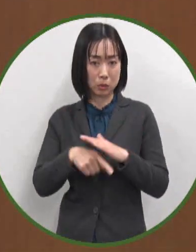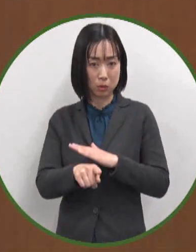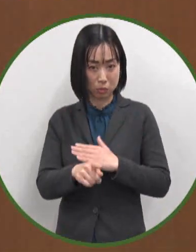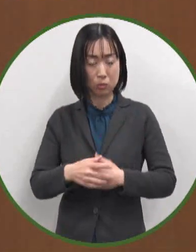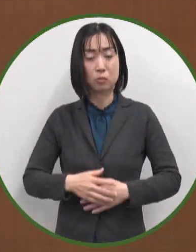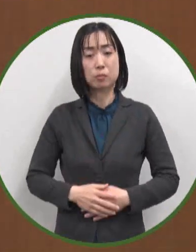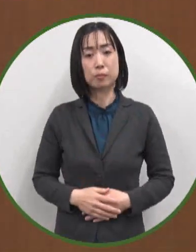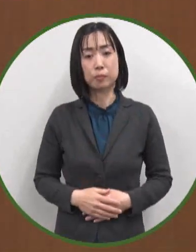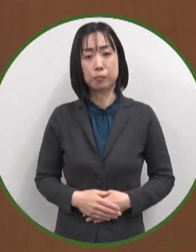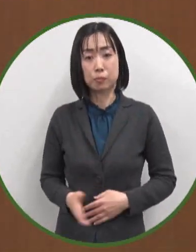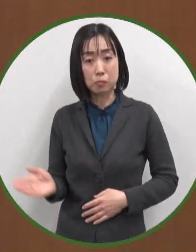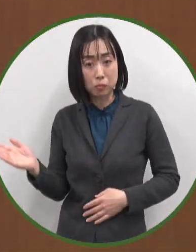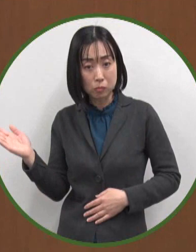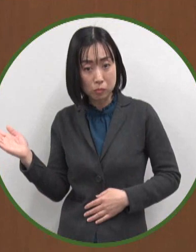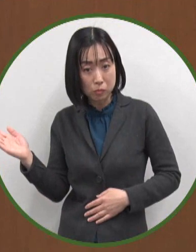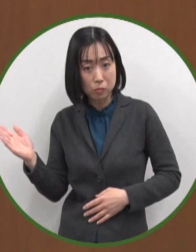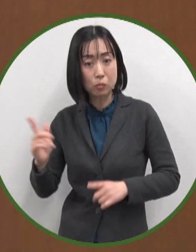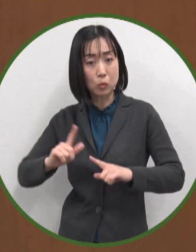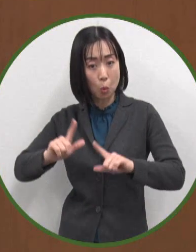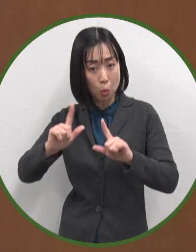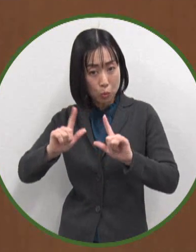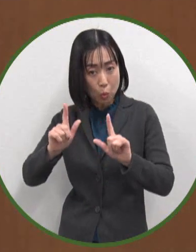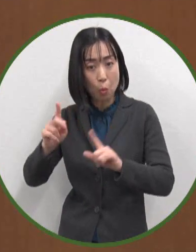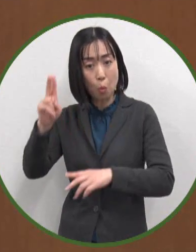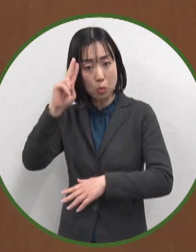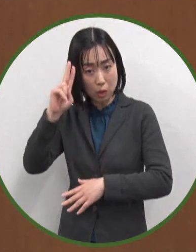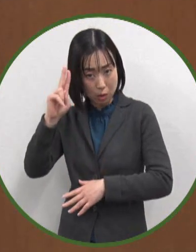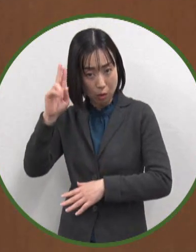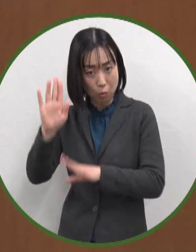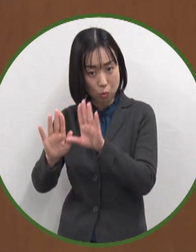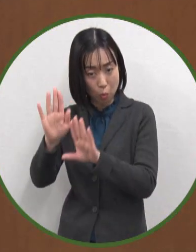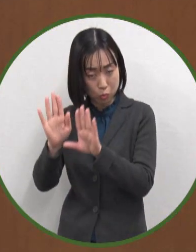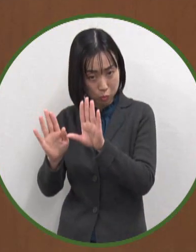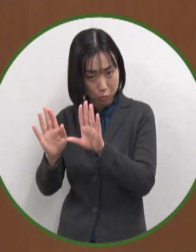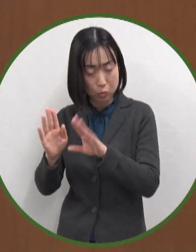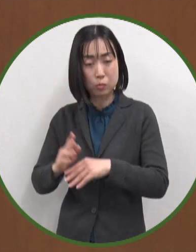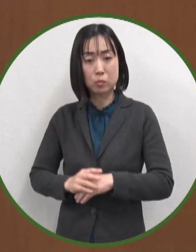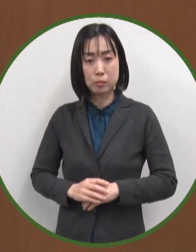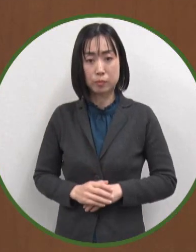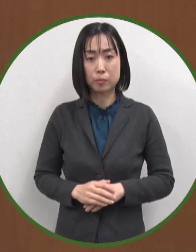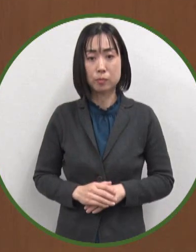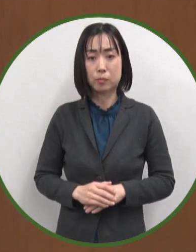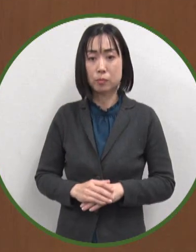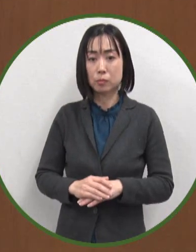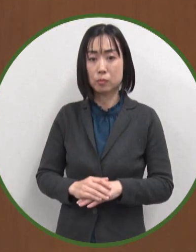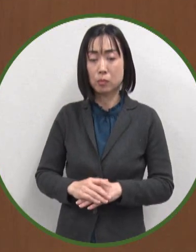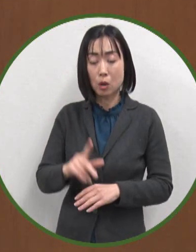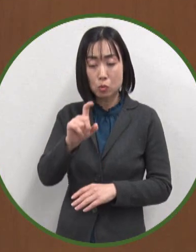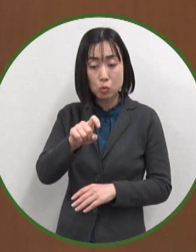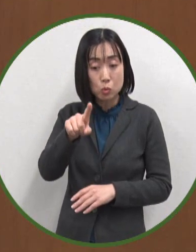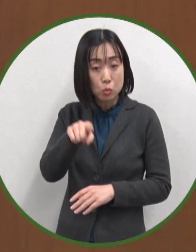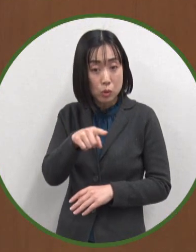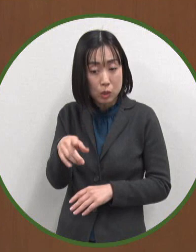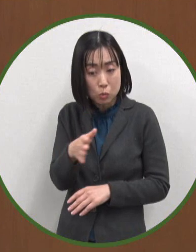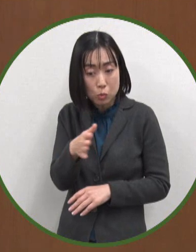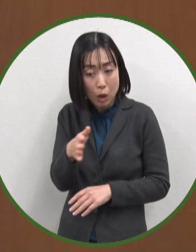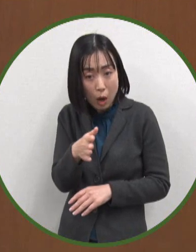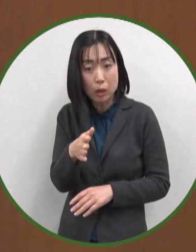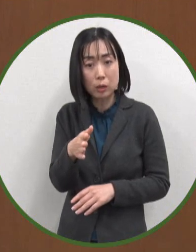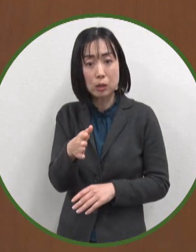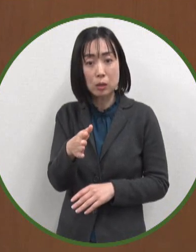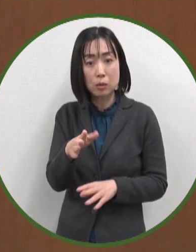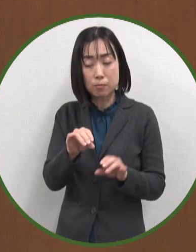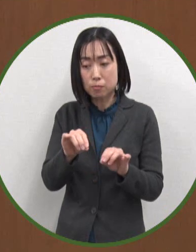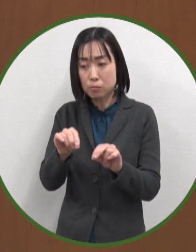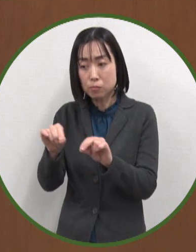のこれ東京大阪ですけども、こう10人程度でこう少しずつ伸びていった後でですね、こういうふう